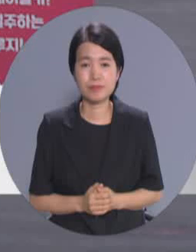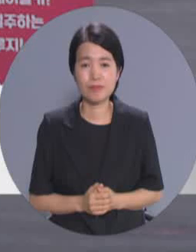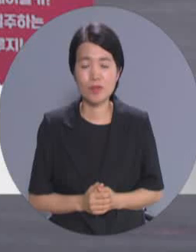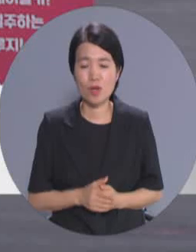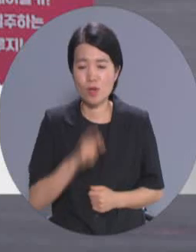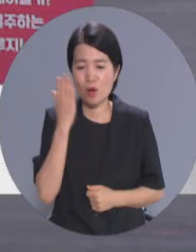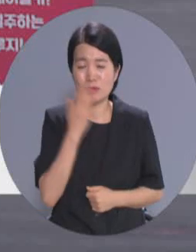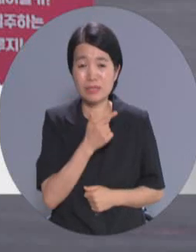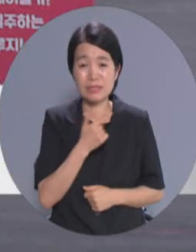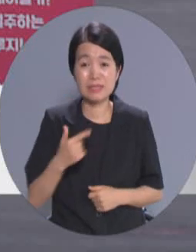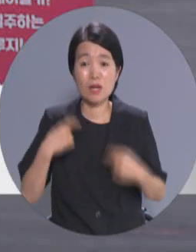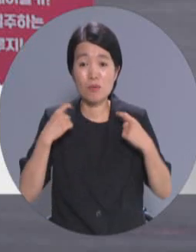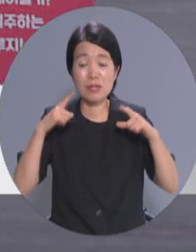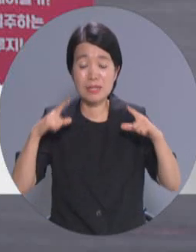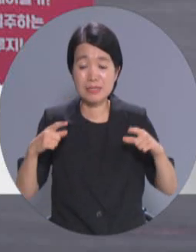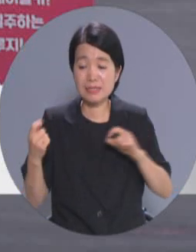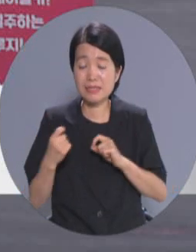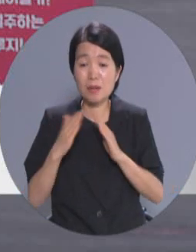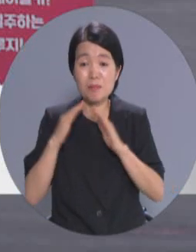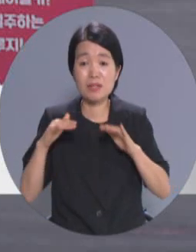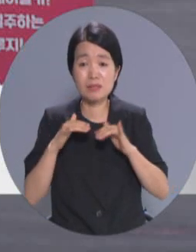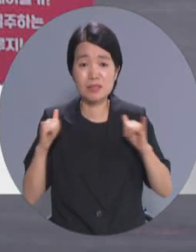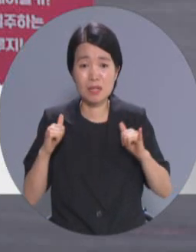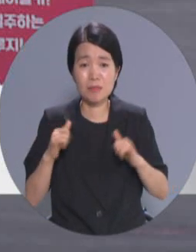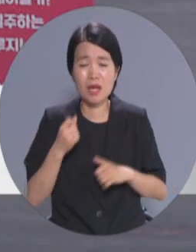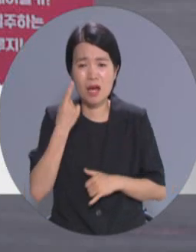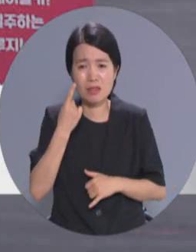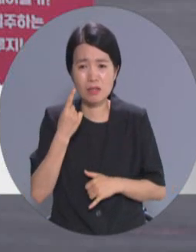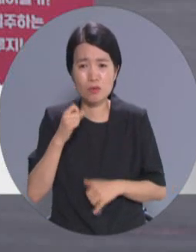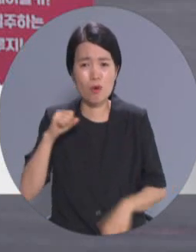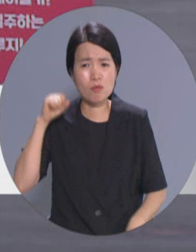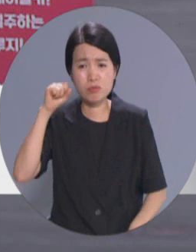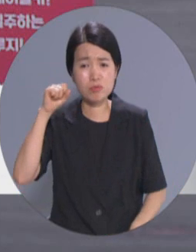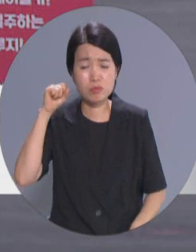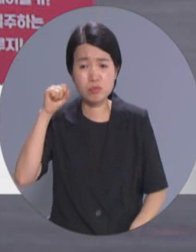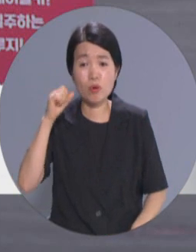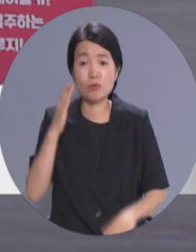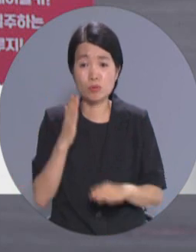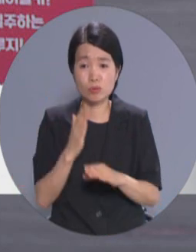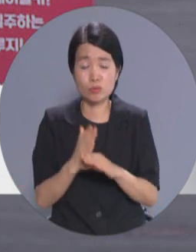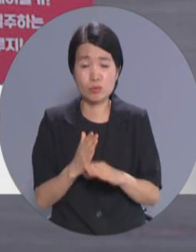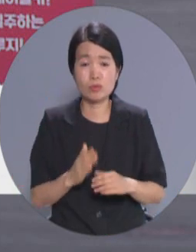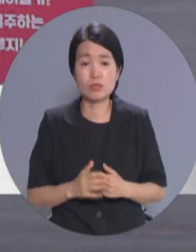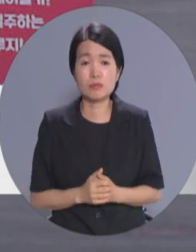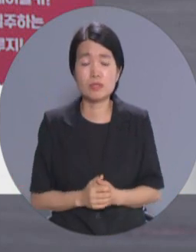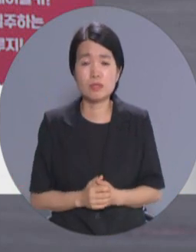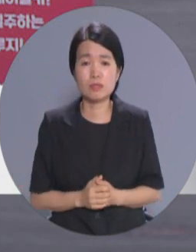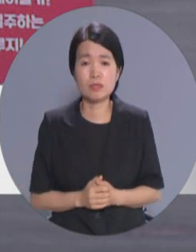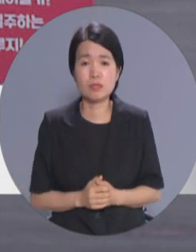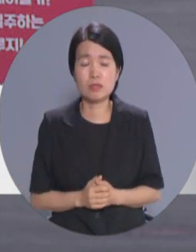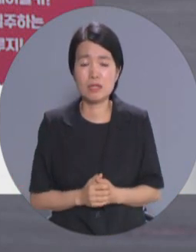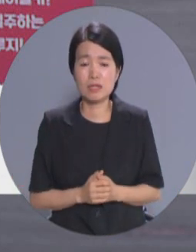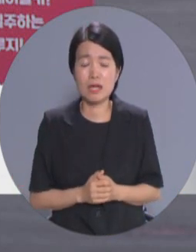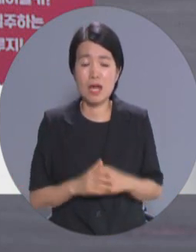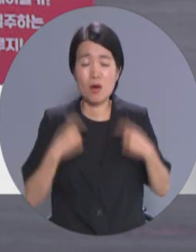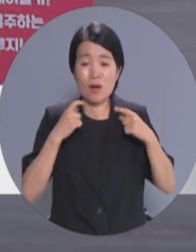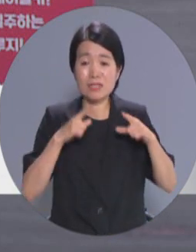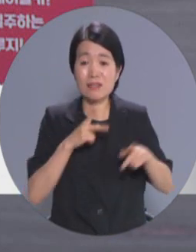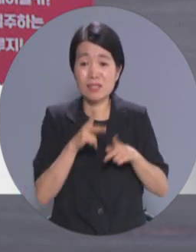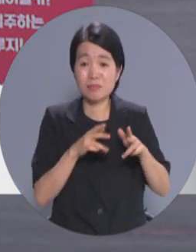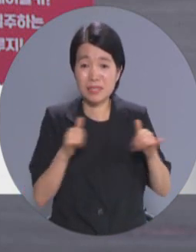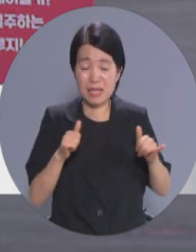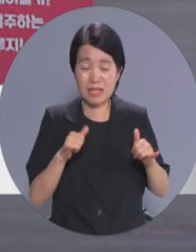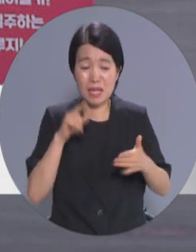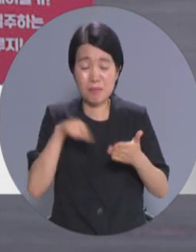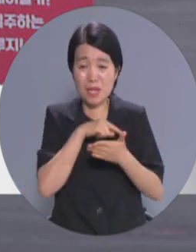여수의 대규모 관광단지 인근 마을 주민들이 한 달 가까이 집단 시위를 벌이고 있습니다. 사업자에게 피해 보상